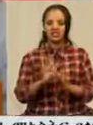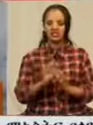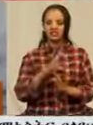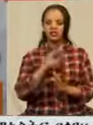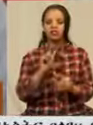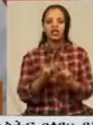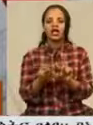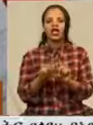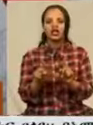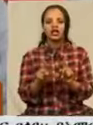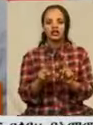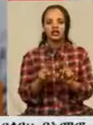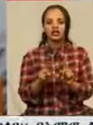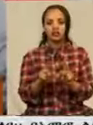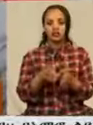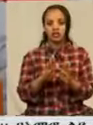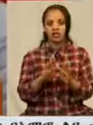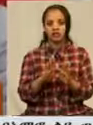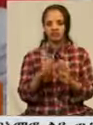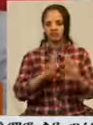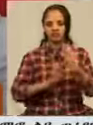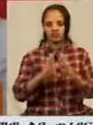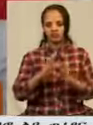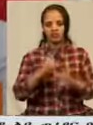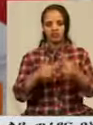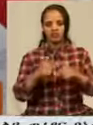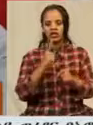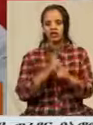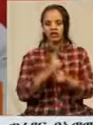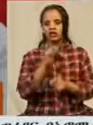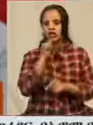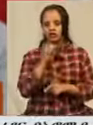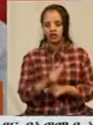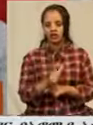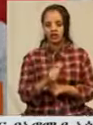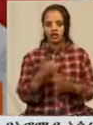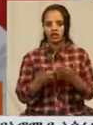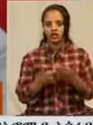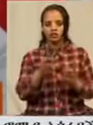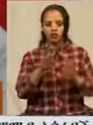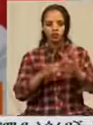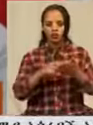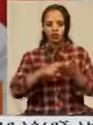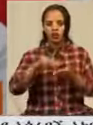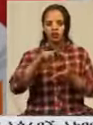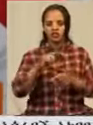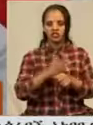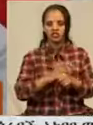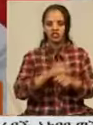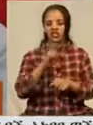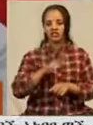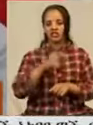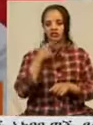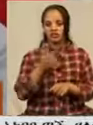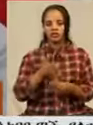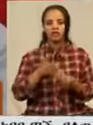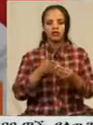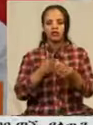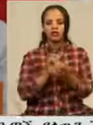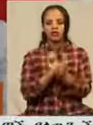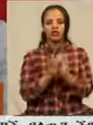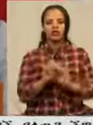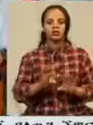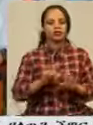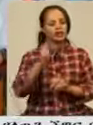በተለያየ መንገድ መጠላለፍ ትክክል ስላልሆነ ይህን ገምግሞ ማረም ያስፈልጋል በሚል የአመራር ለውጥ